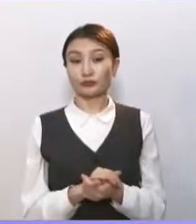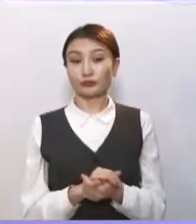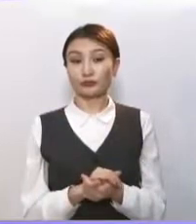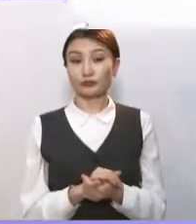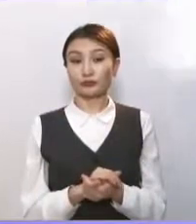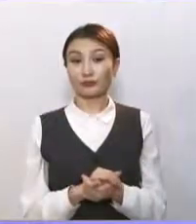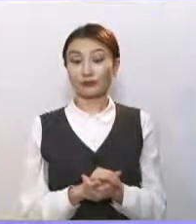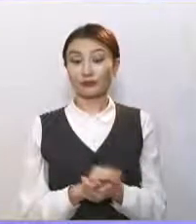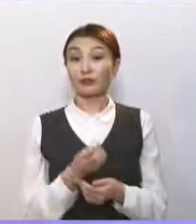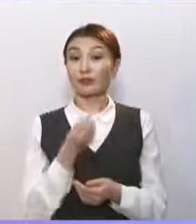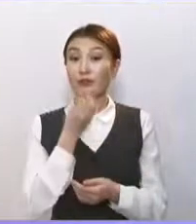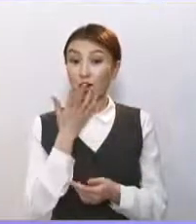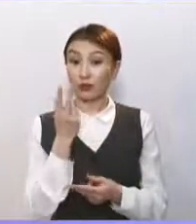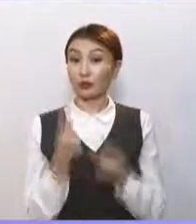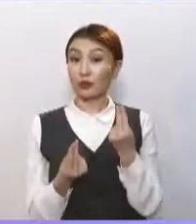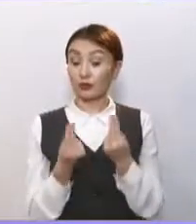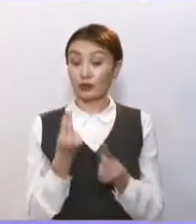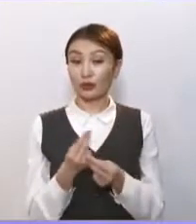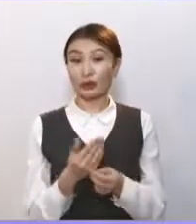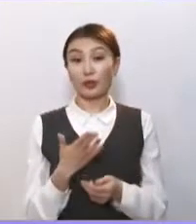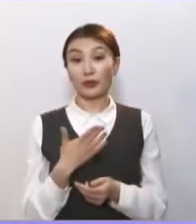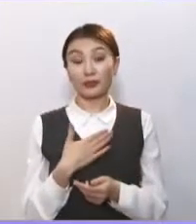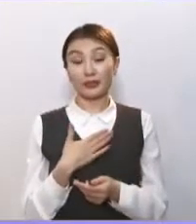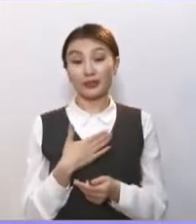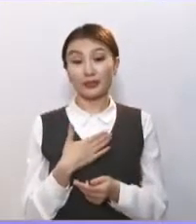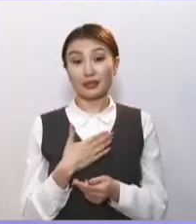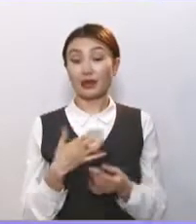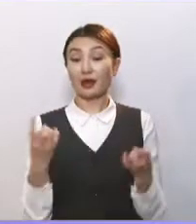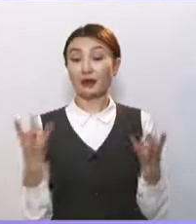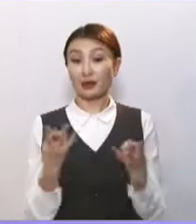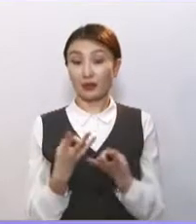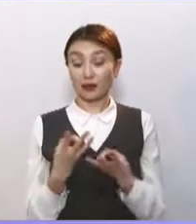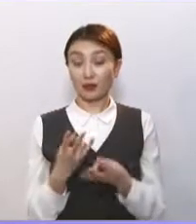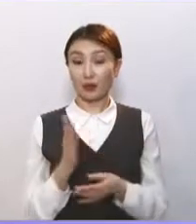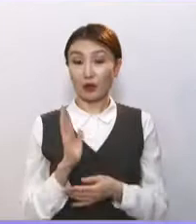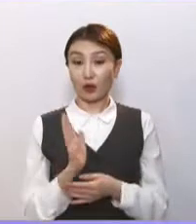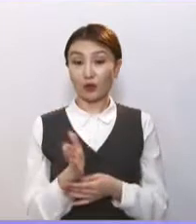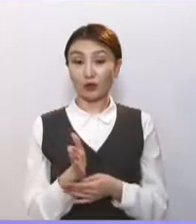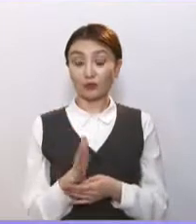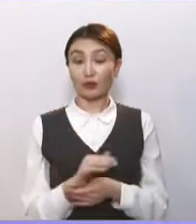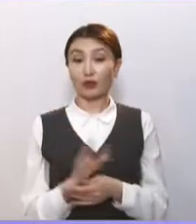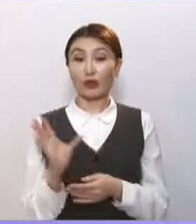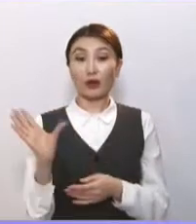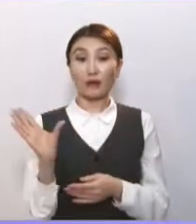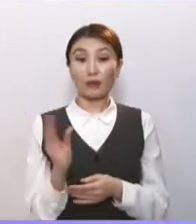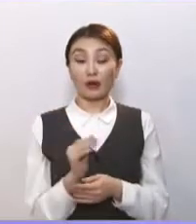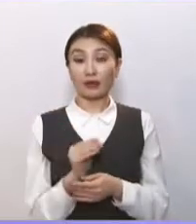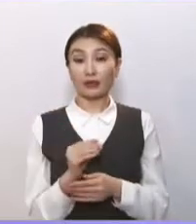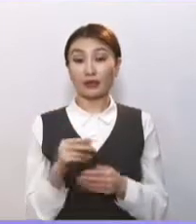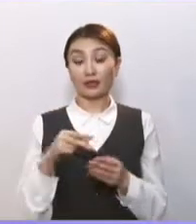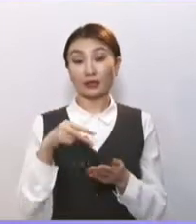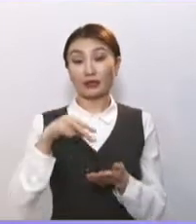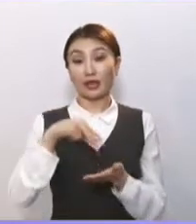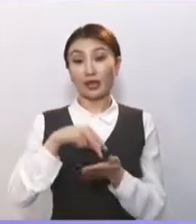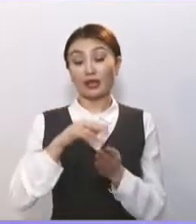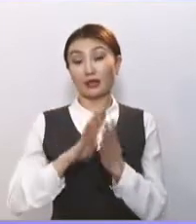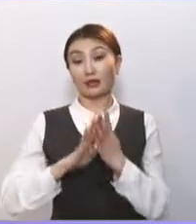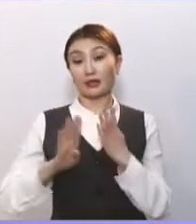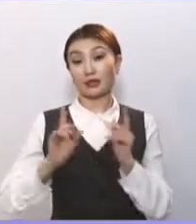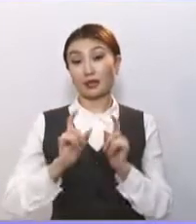Макул ойнойлу, бизге керек болот. Барыңар тизилип